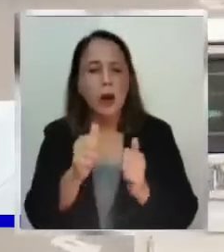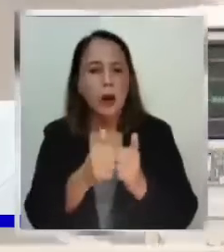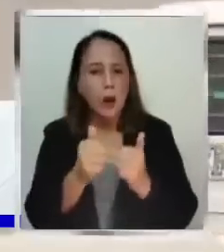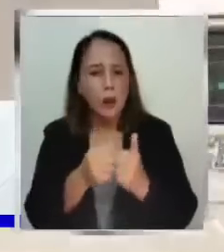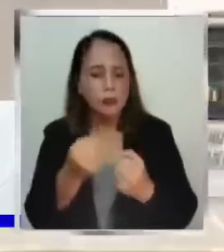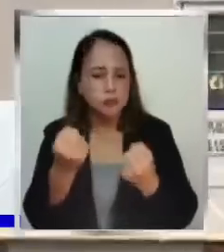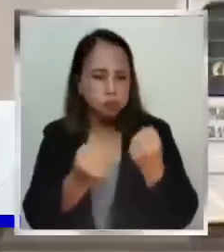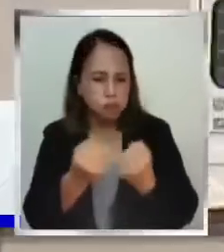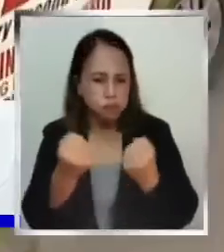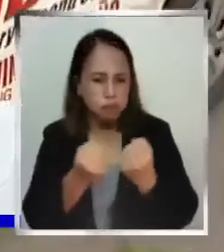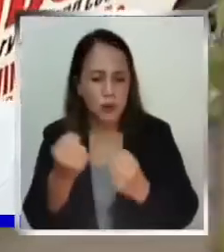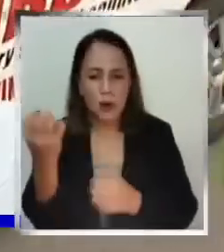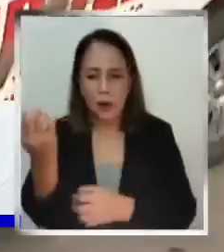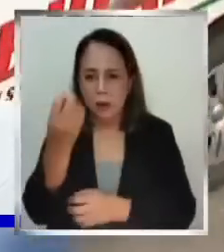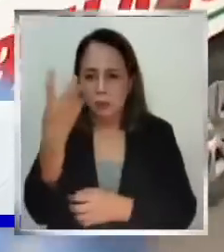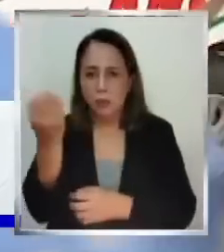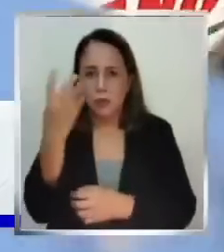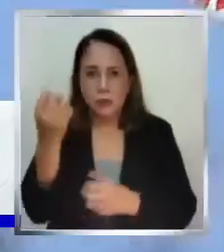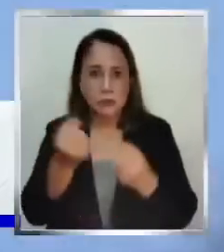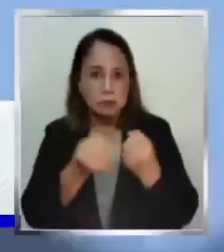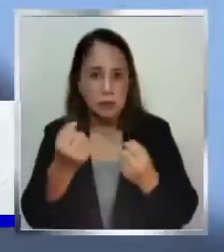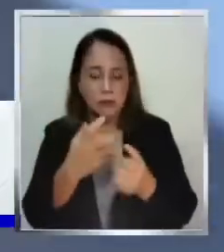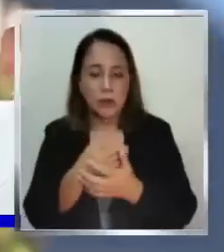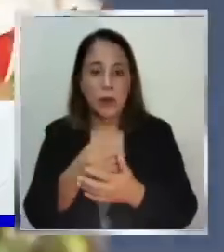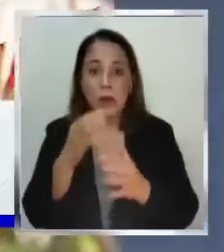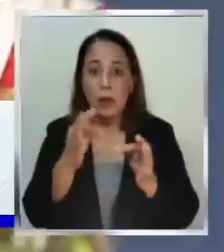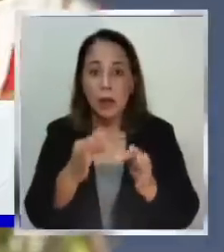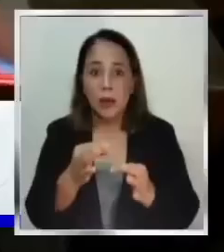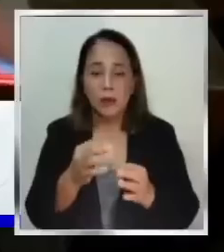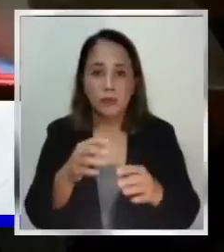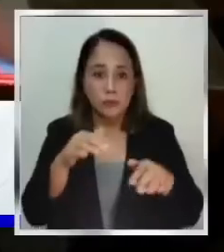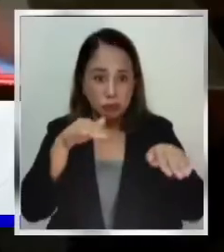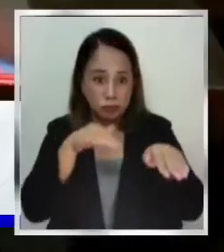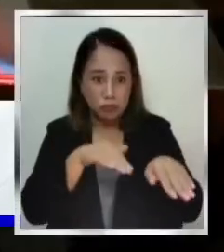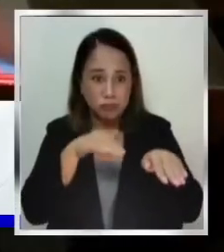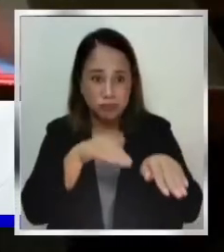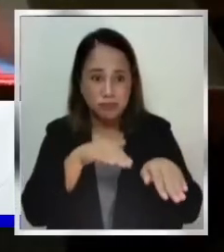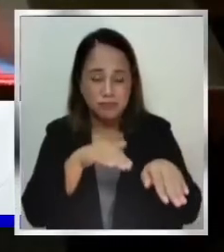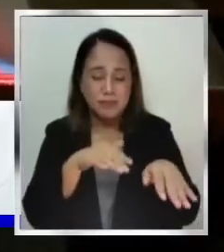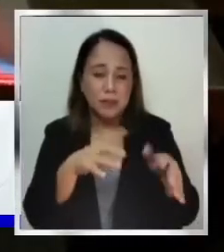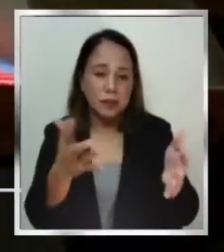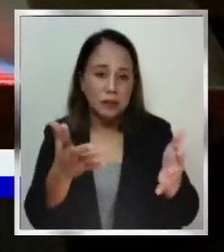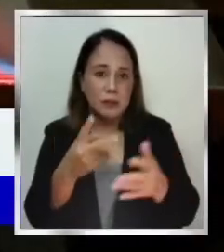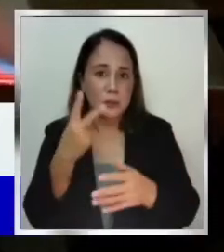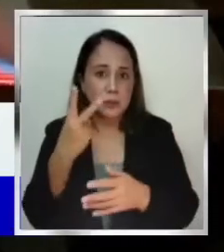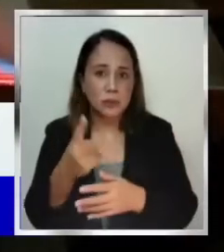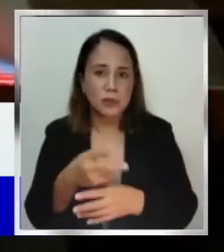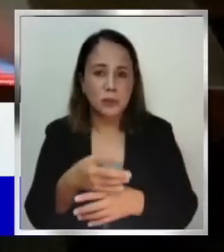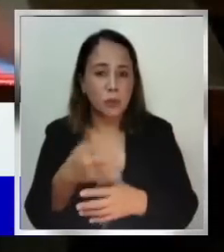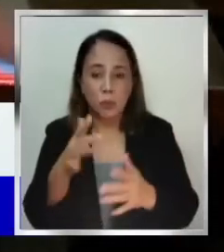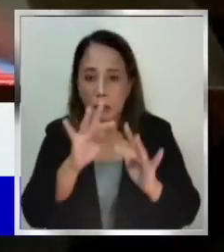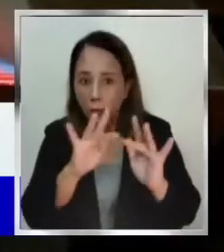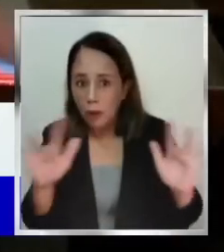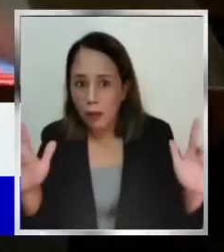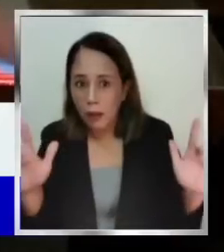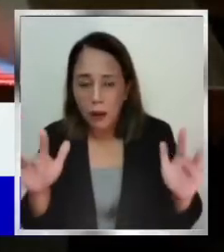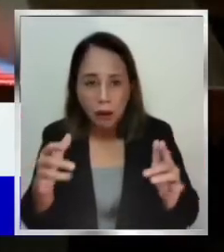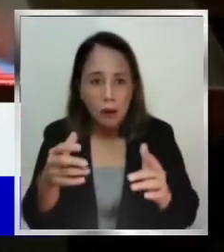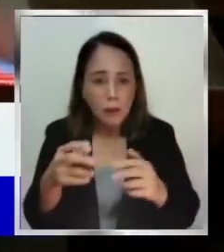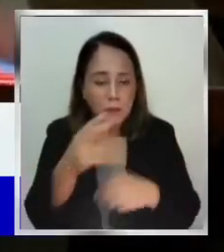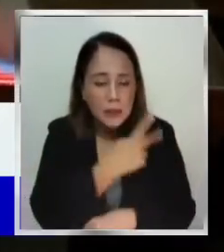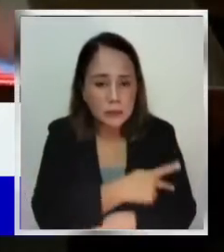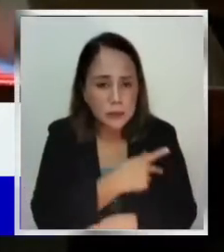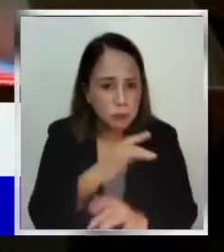ilang ambulance driver, lalo na kapag mabigat ang daloy ng trapiko. Makita mo na walang pasahero, walang pasyente,